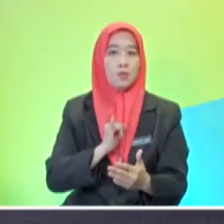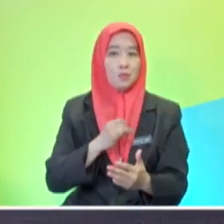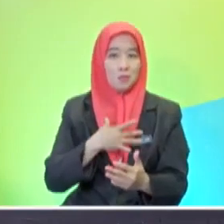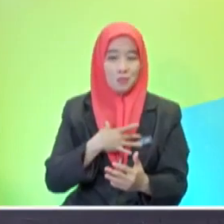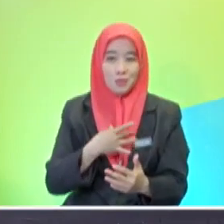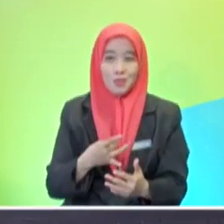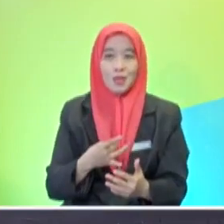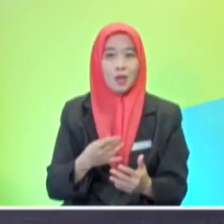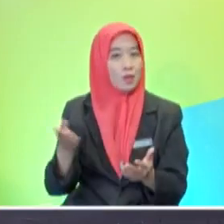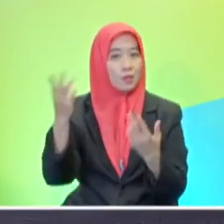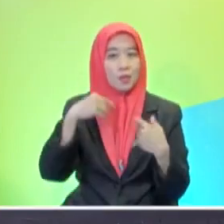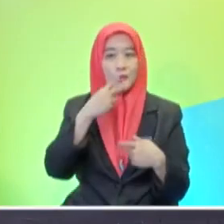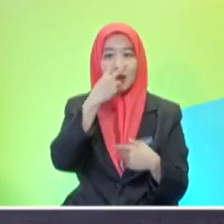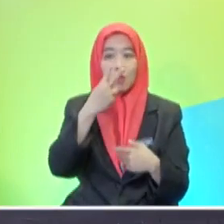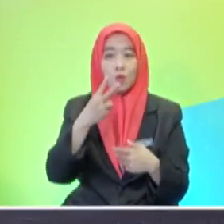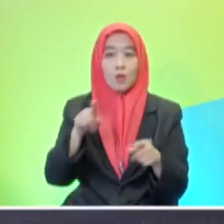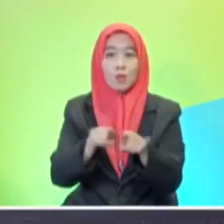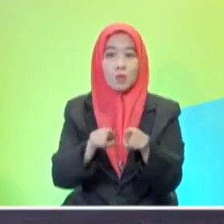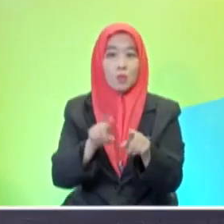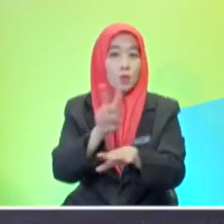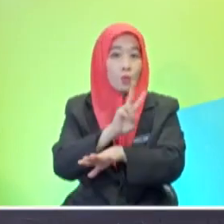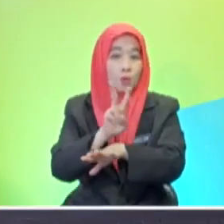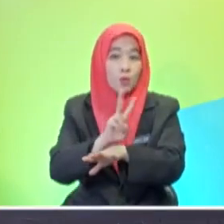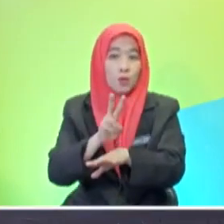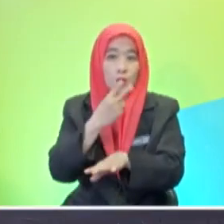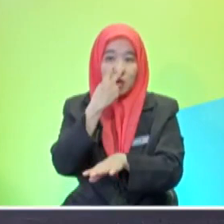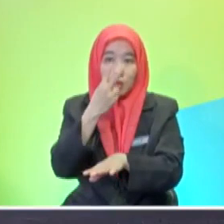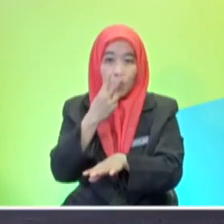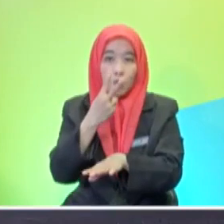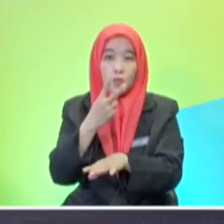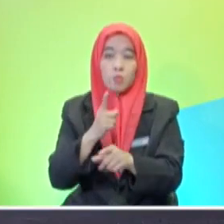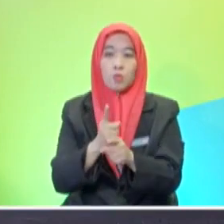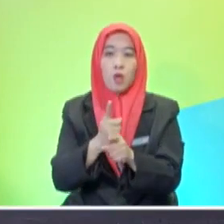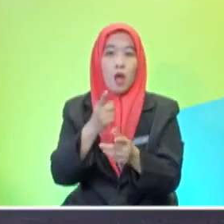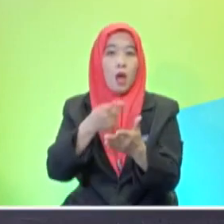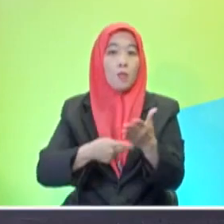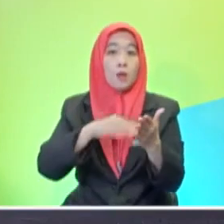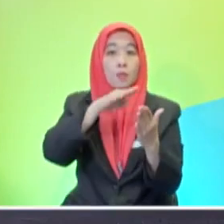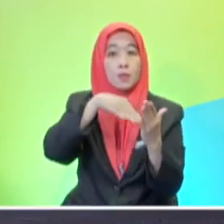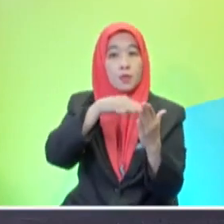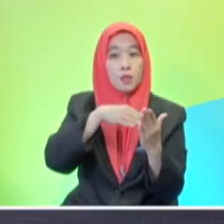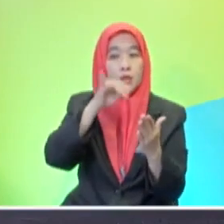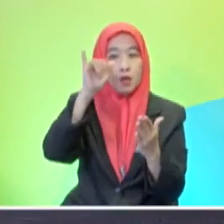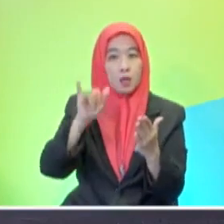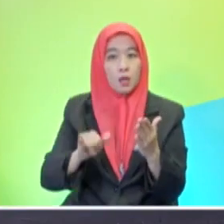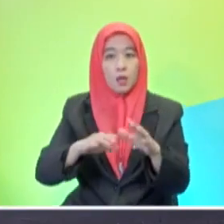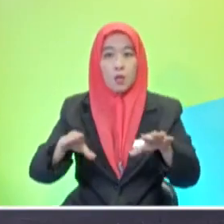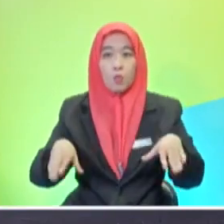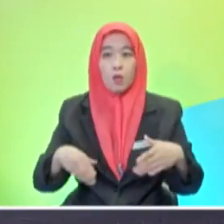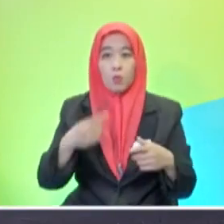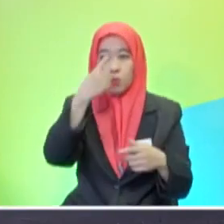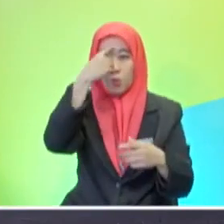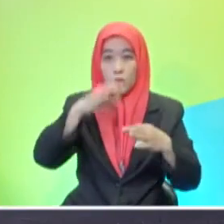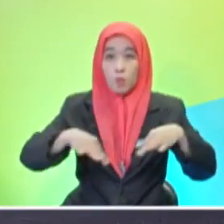Jadi, mari kita lihat bersama-sama video ini dan teliti apakah penyiasatan yang telah dilakukan untuk menyiasat kepentingan